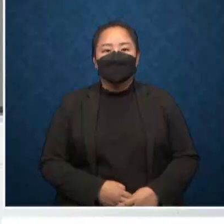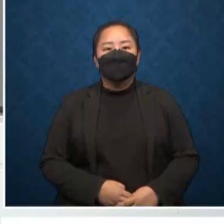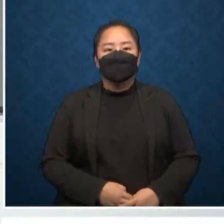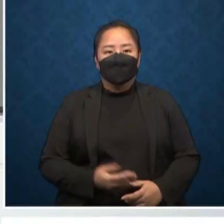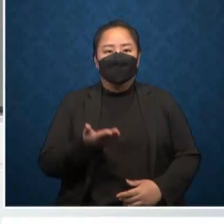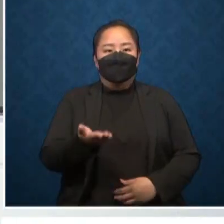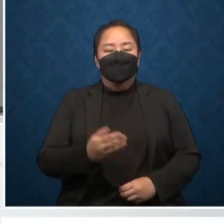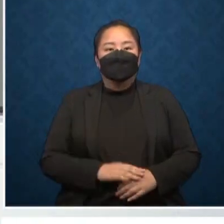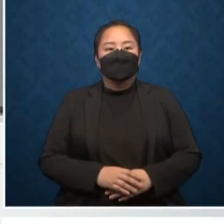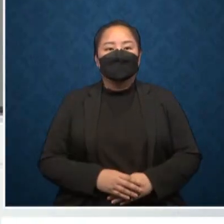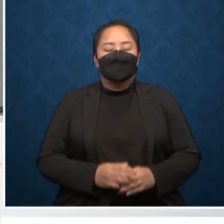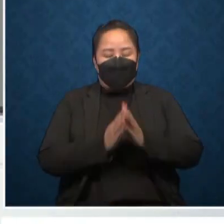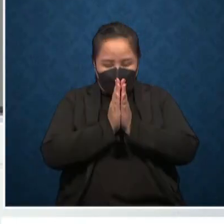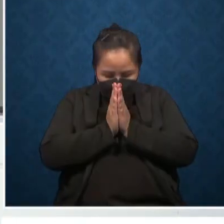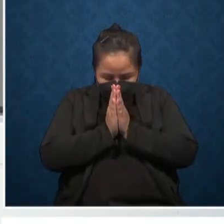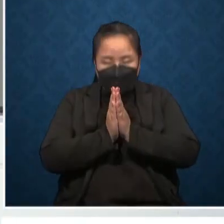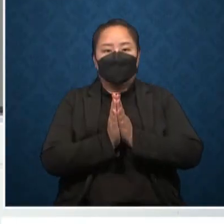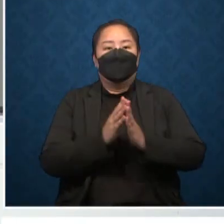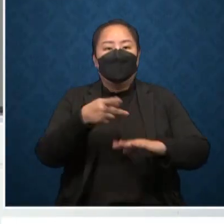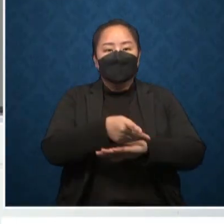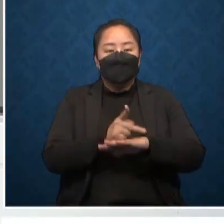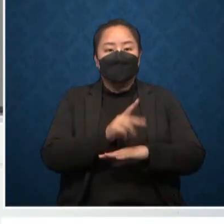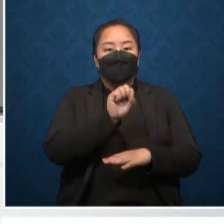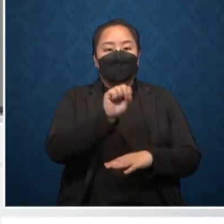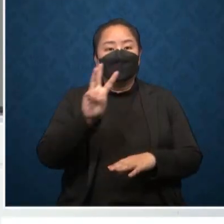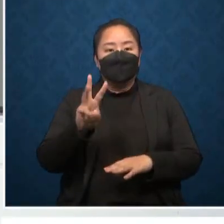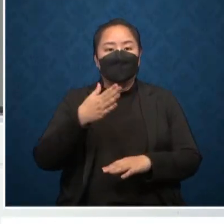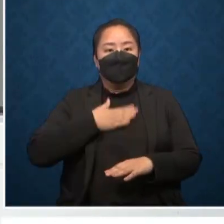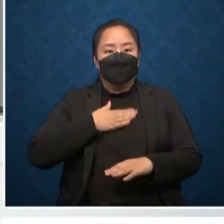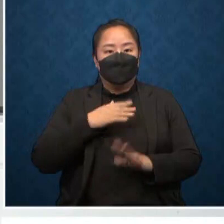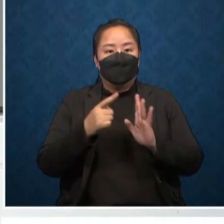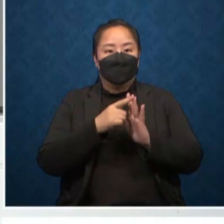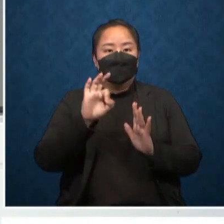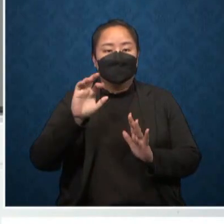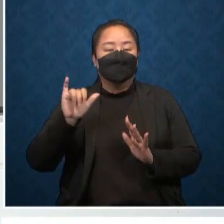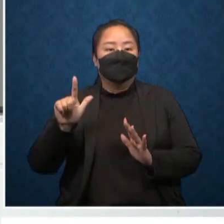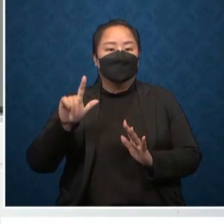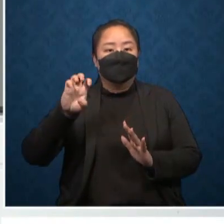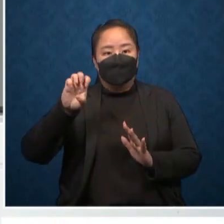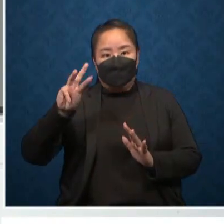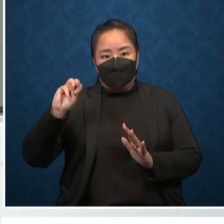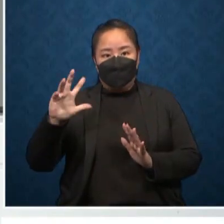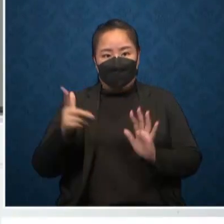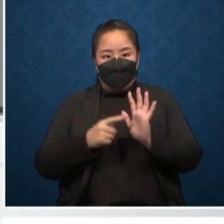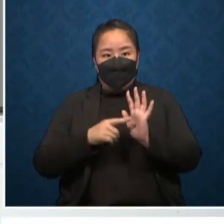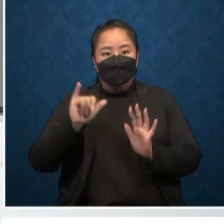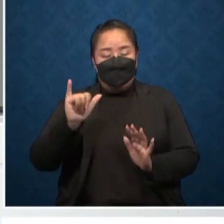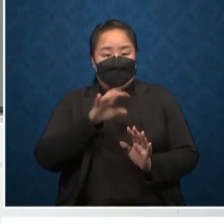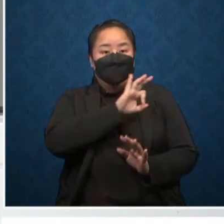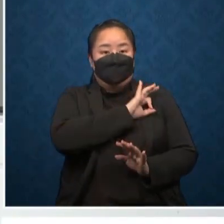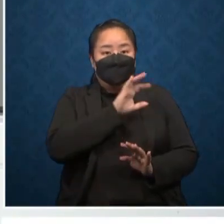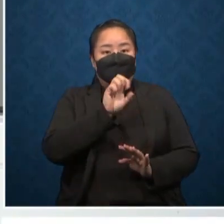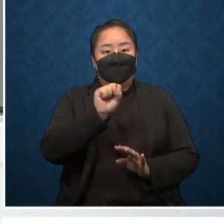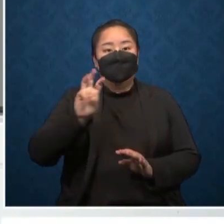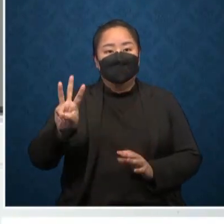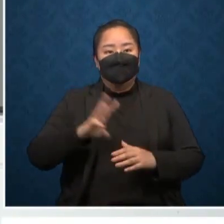Thank you so much.